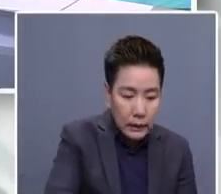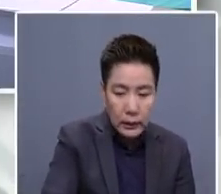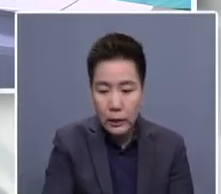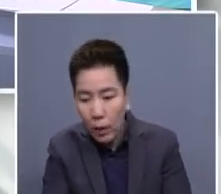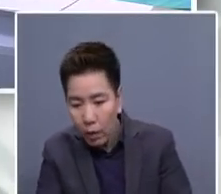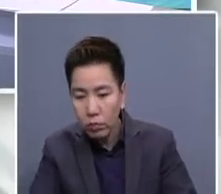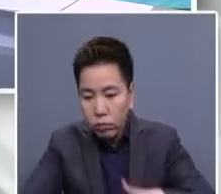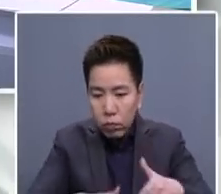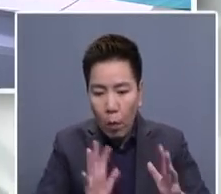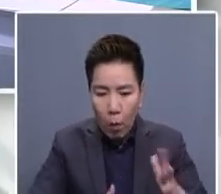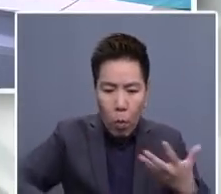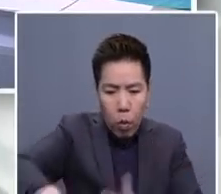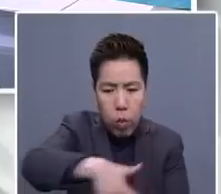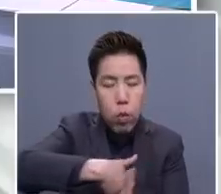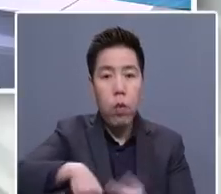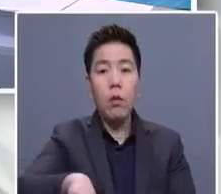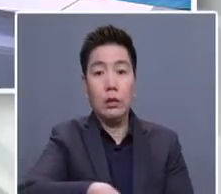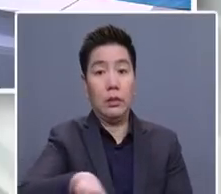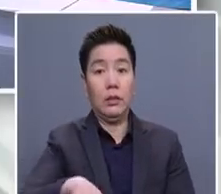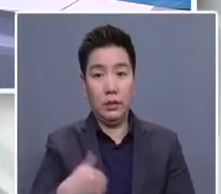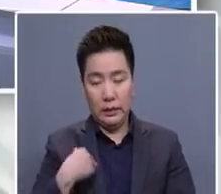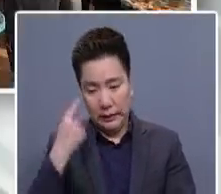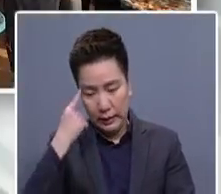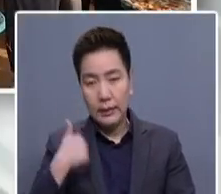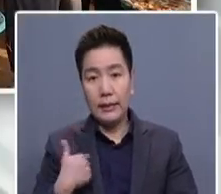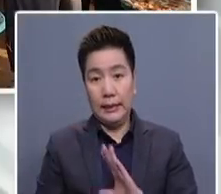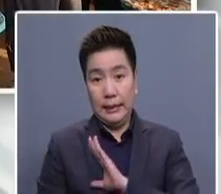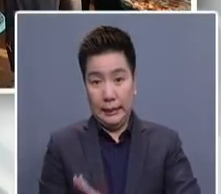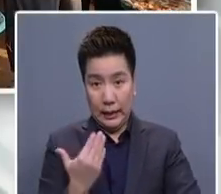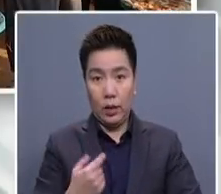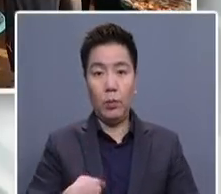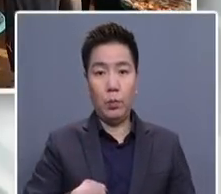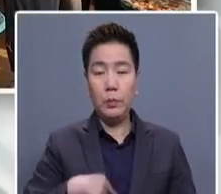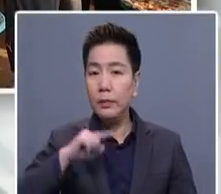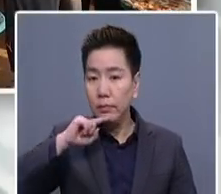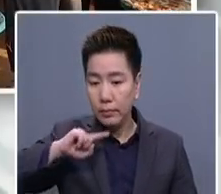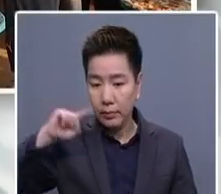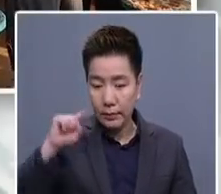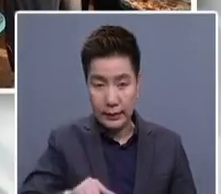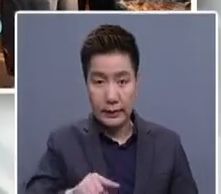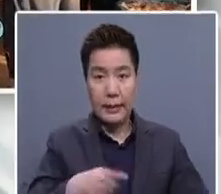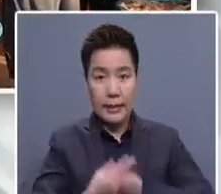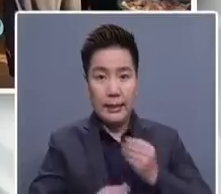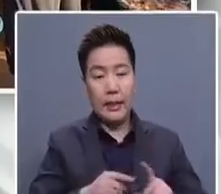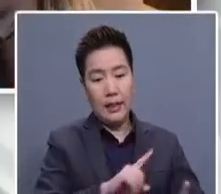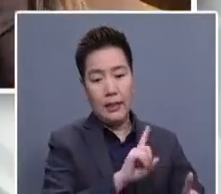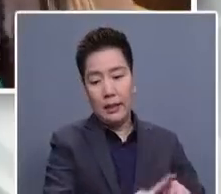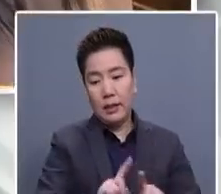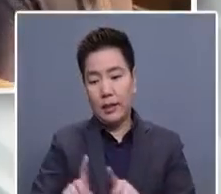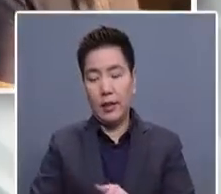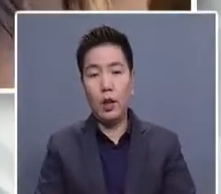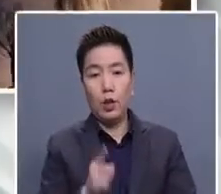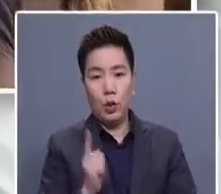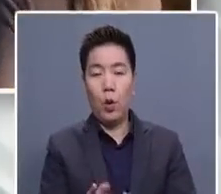พื่อความไม่ประมาทเนี่ยวันนี้เองเนี่ยผมได้สั่งการไปเมื่อเช้าวันนี้ว่าทุกตลาดเนี่ยก็จะต้องมีการดำเนิน